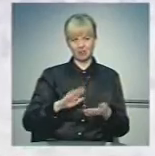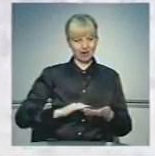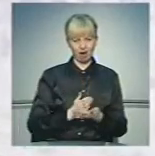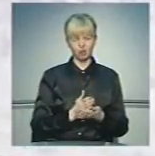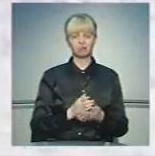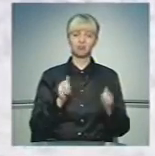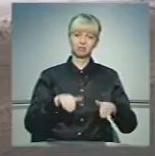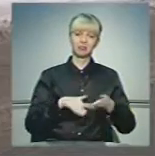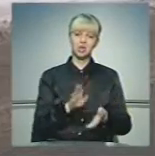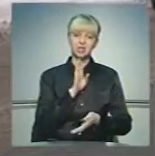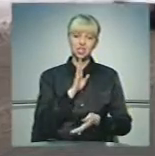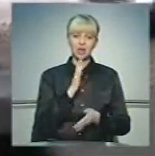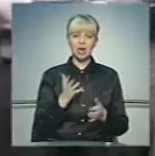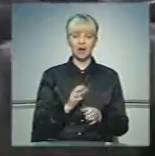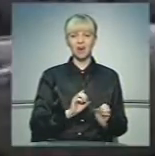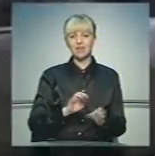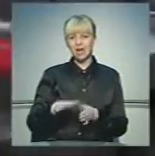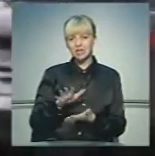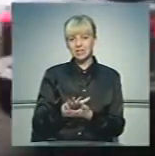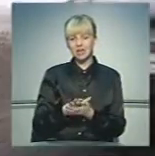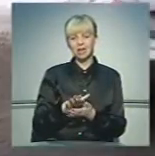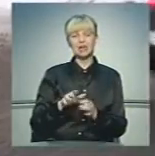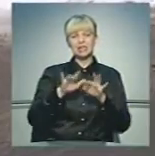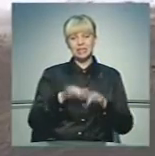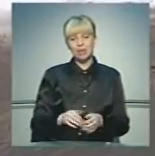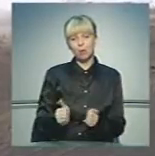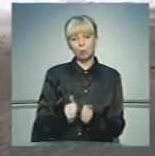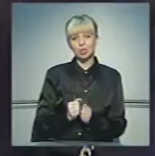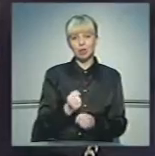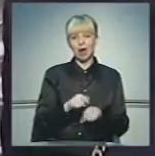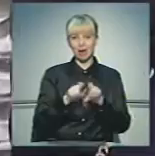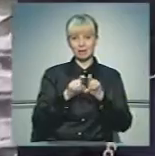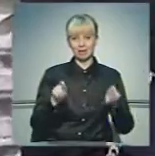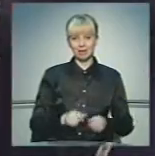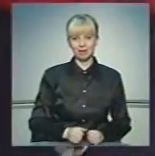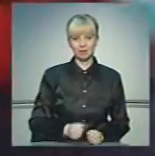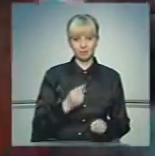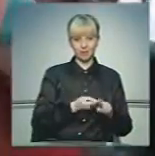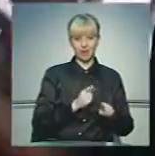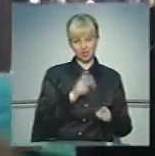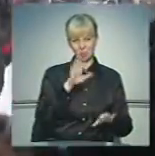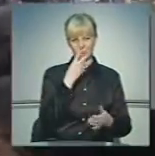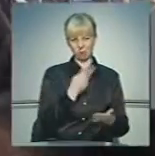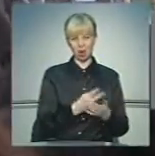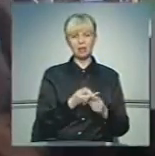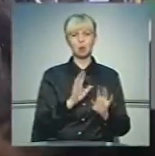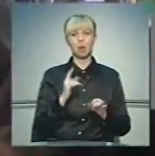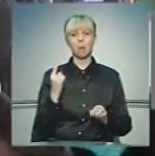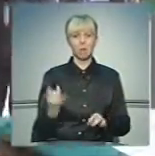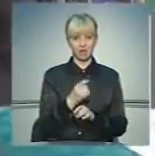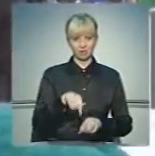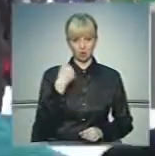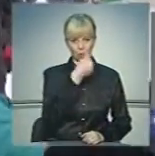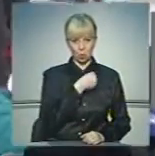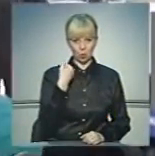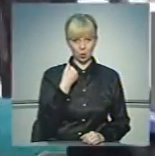вирішив допомогти жінці, яка відкидала сніг поблизу аптеки. Це показуха, бо це перший раз в цьому